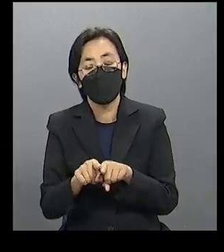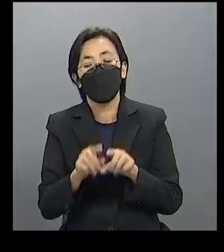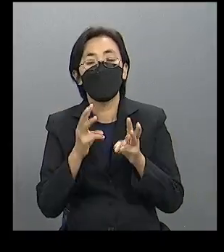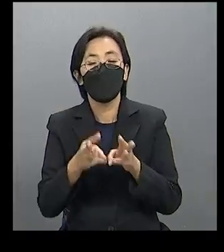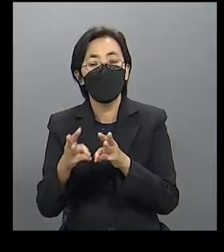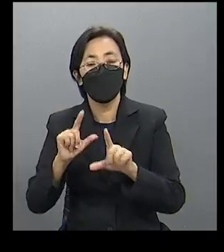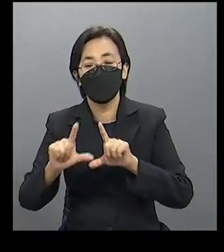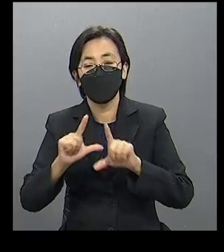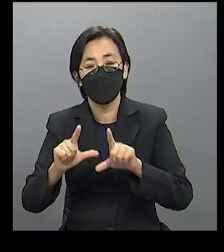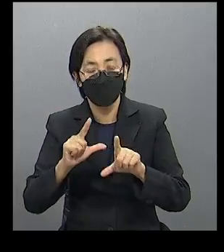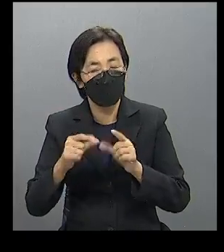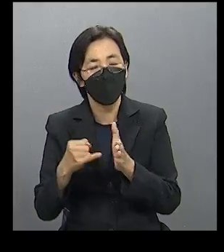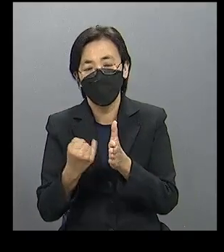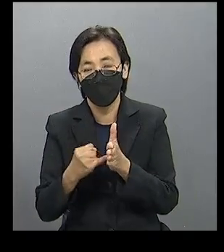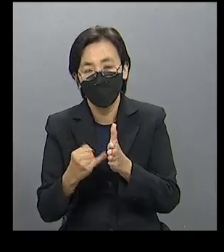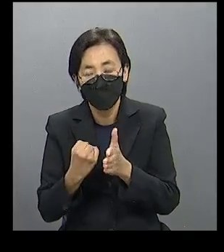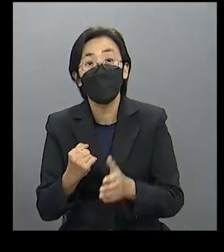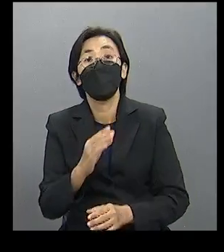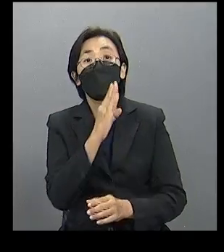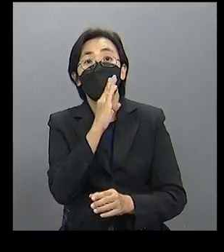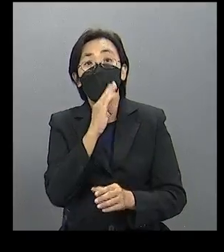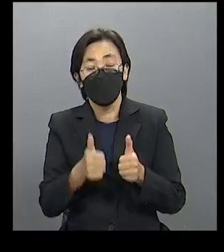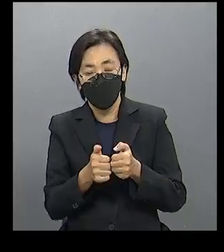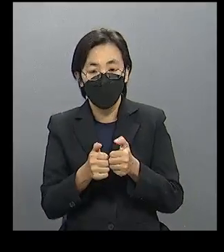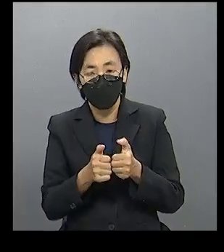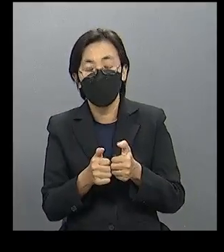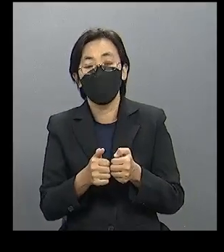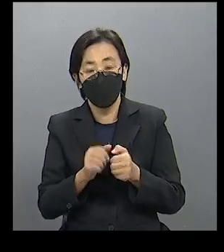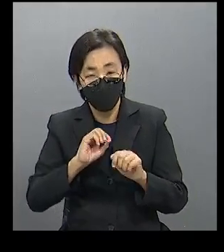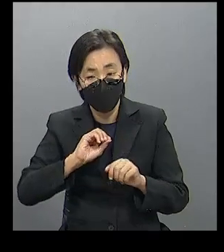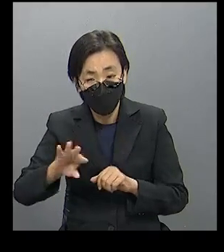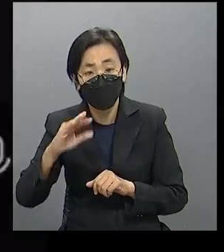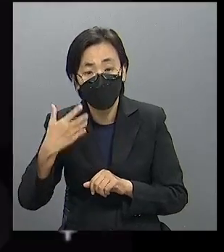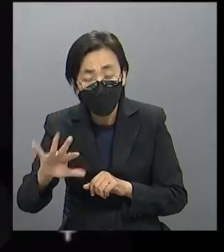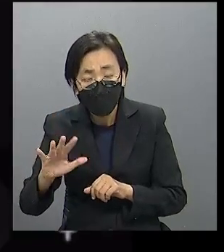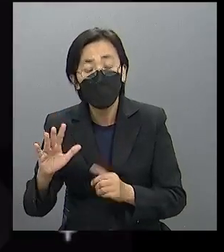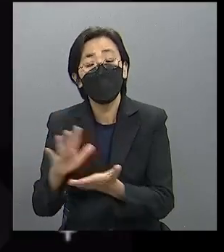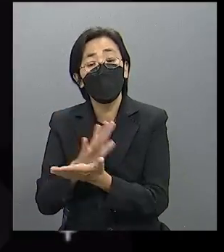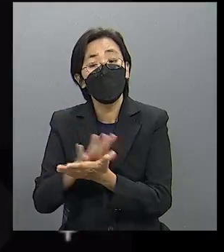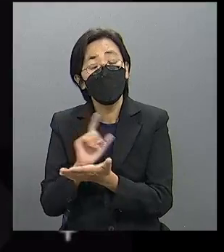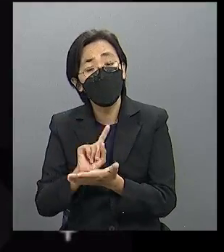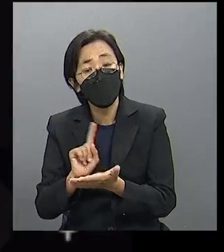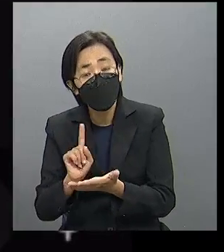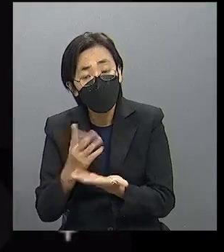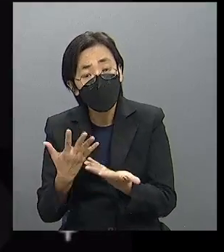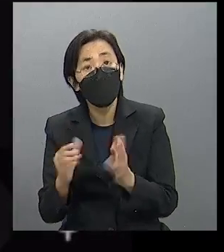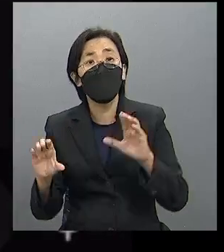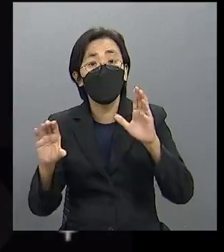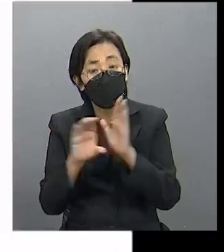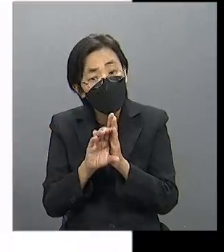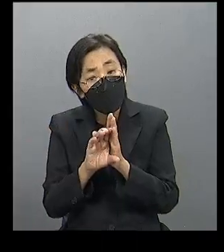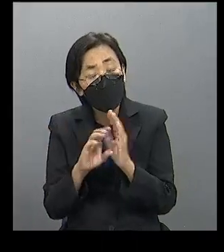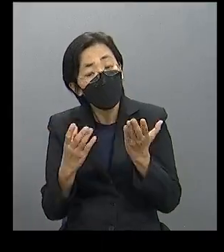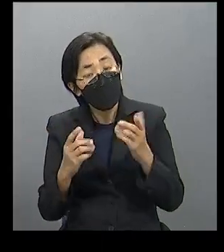ambass danอENDนี้เอกสารทใช้คือเปนภาพทอยู่ในโทรสัinarหอ